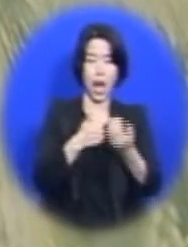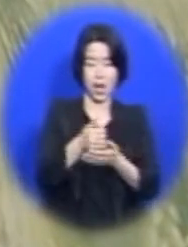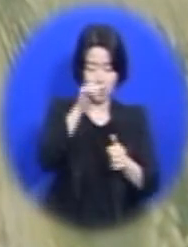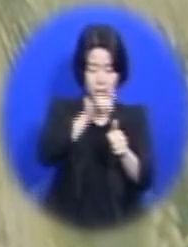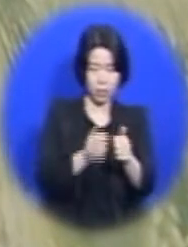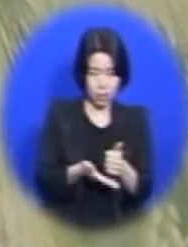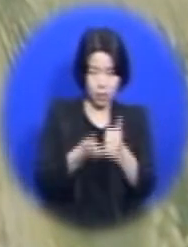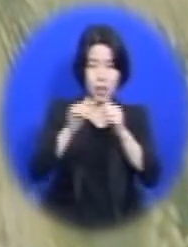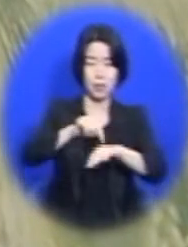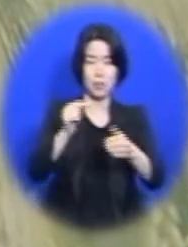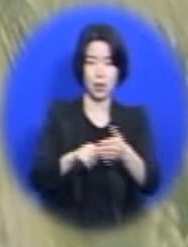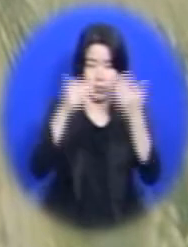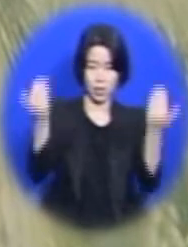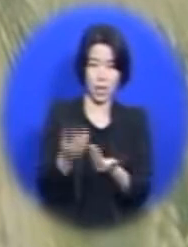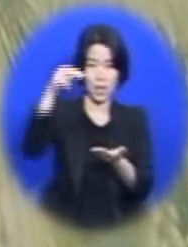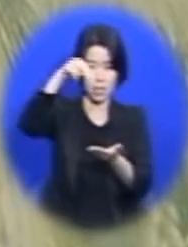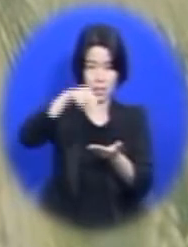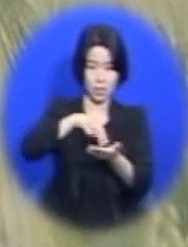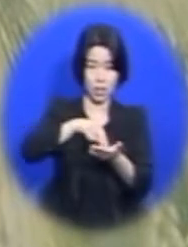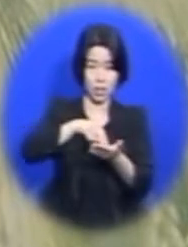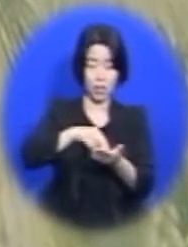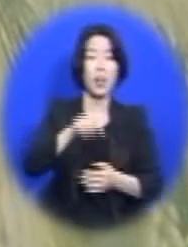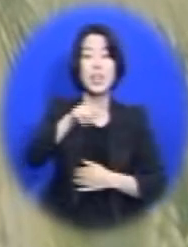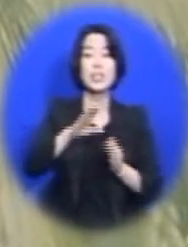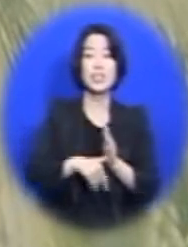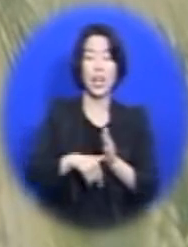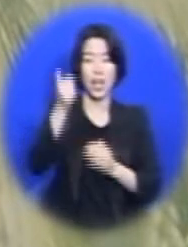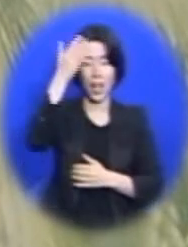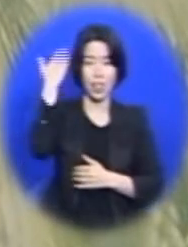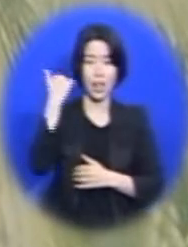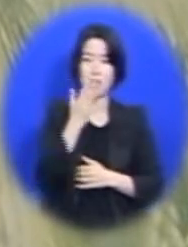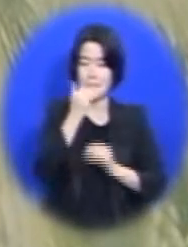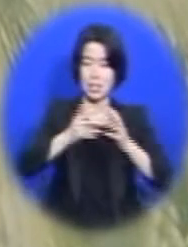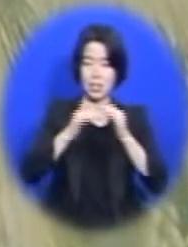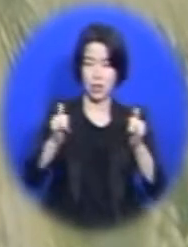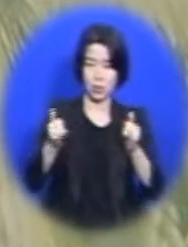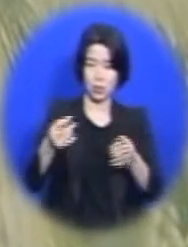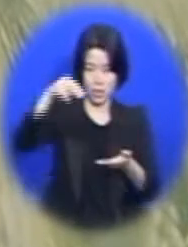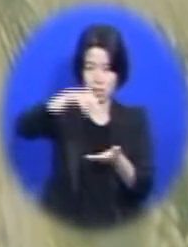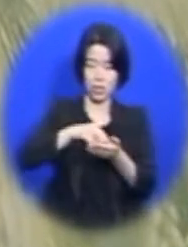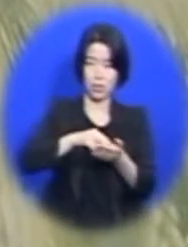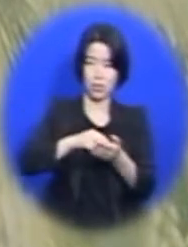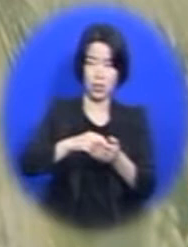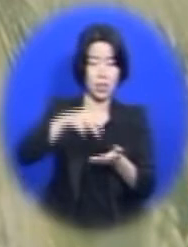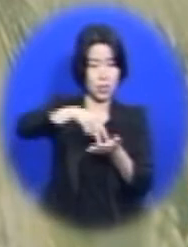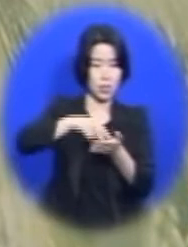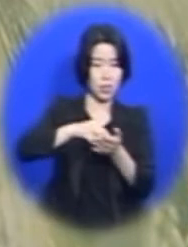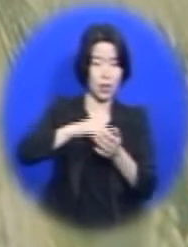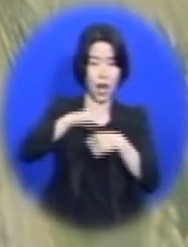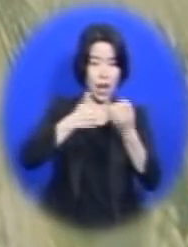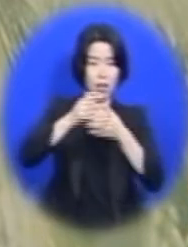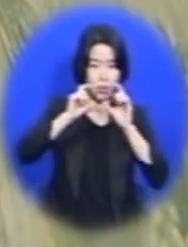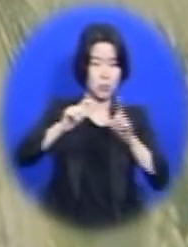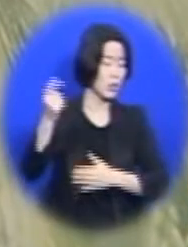마음으로 다 자리에 일어나잖아요. 그때 그들이 다 일어나서 서서 하나님의 말씀을 선포하는 하나님의